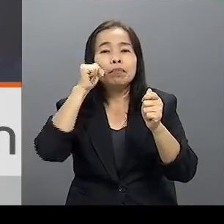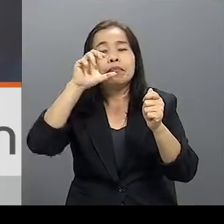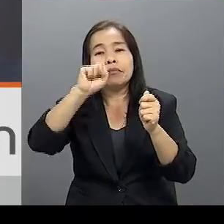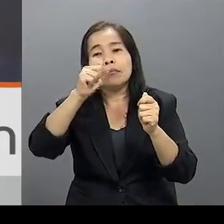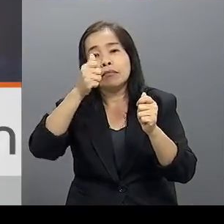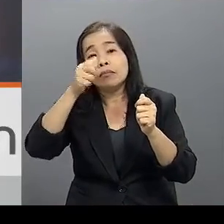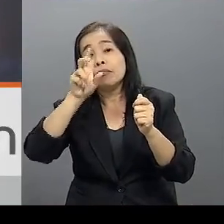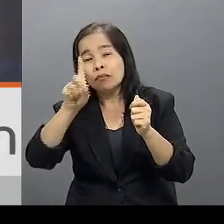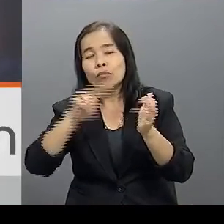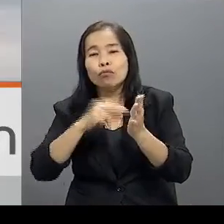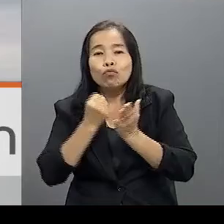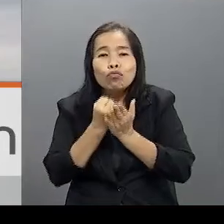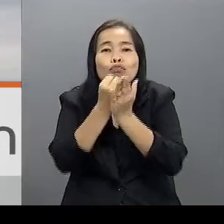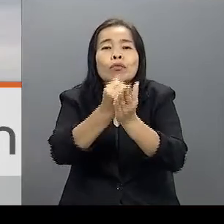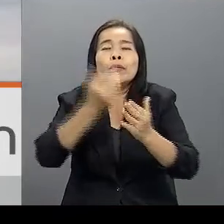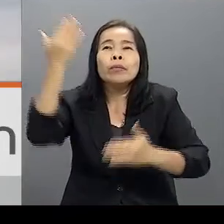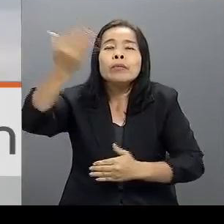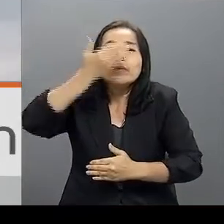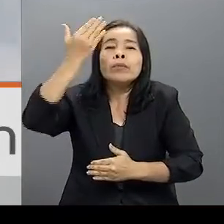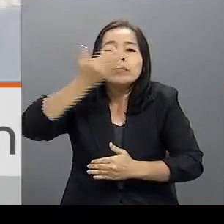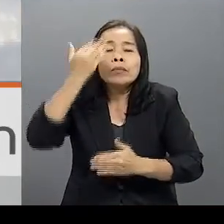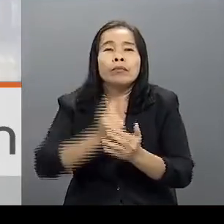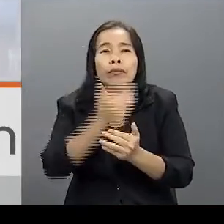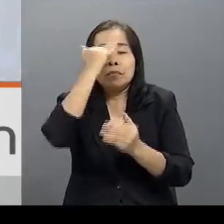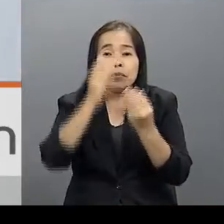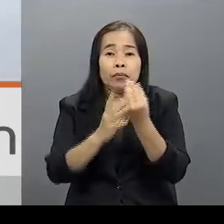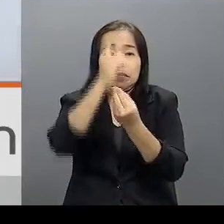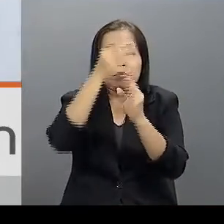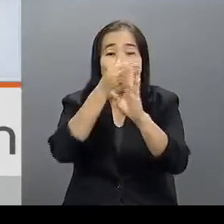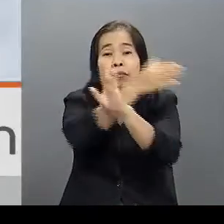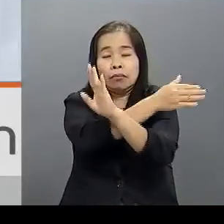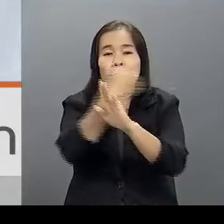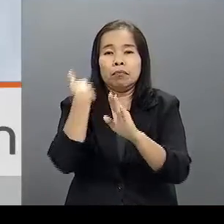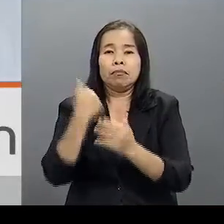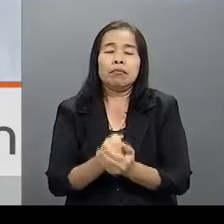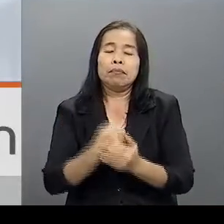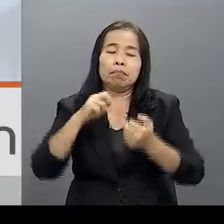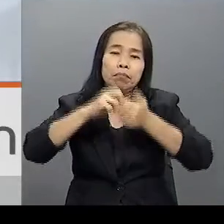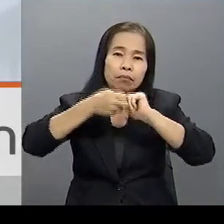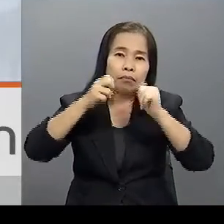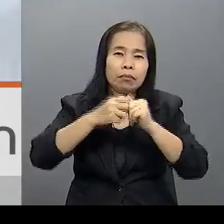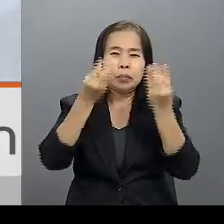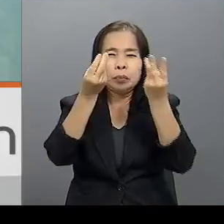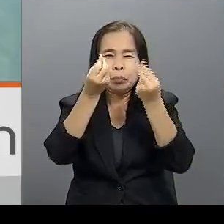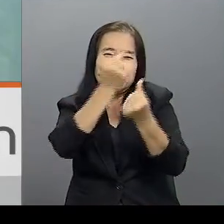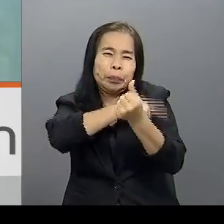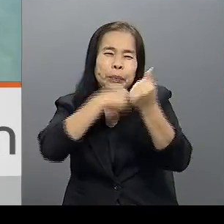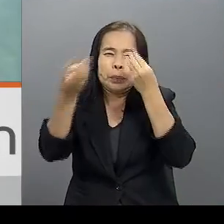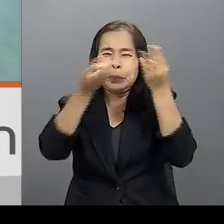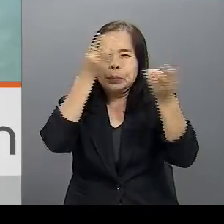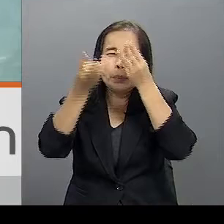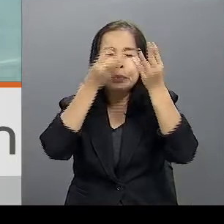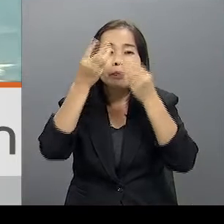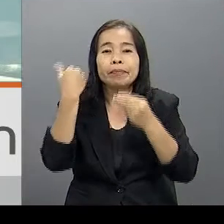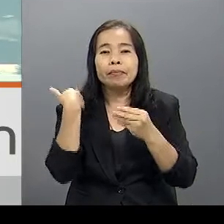ามชุ่มชื้นให้กับอากาศหัจากสัดาศทผ่านมาอำเภอรแ้สอดได้รผกระทบจากปัญหาฝุนควอย่ต่อเนื่องขณะเดีวกัน